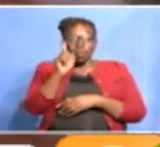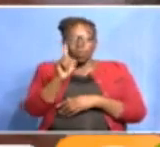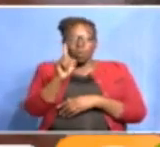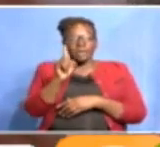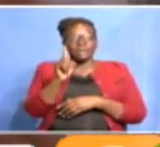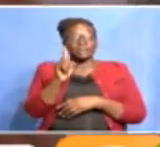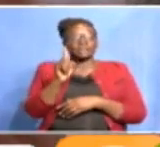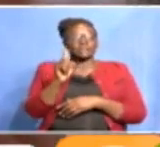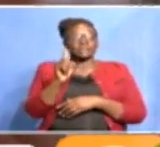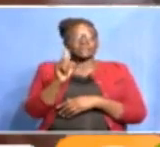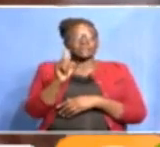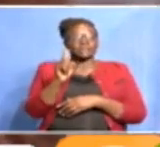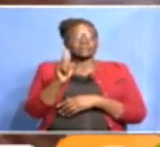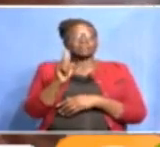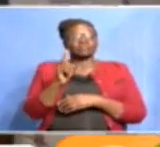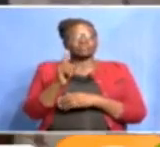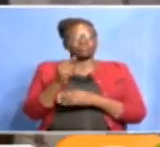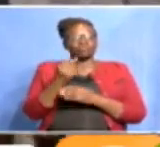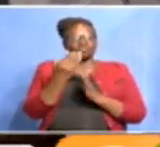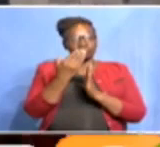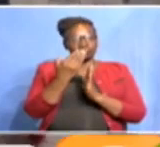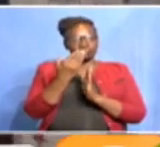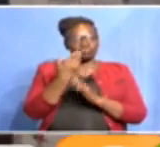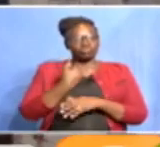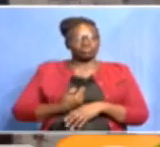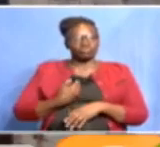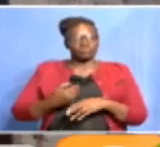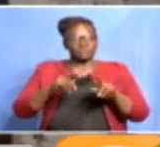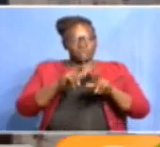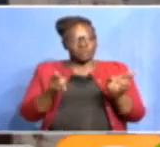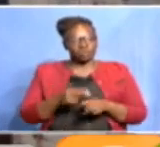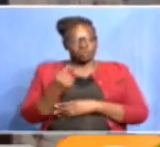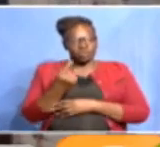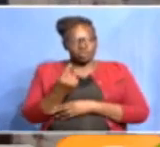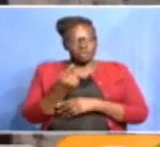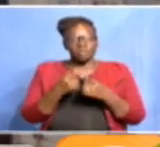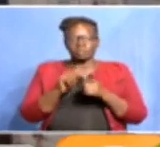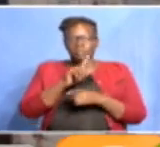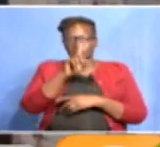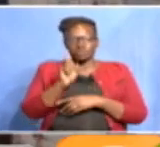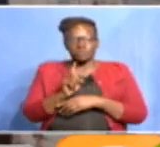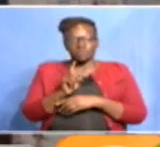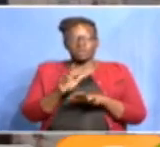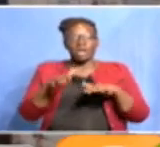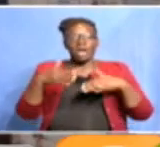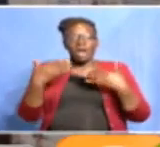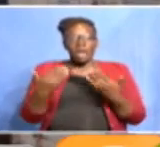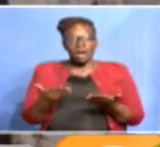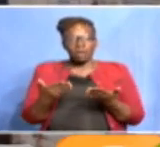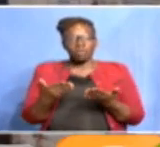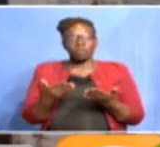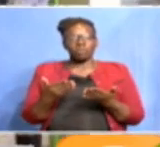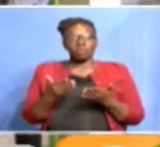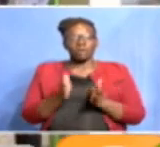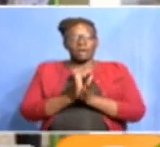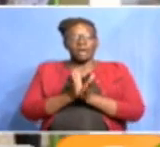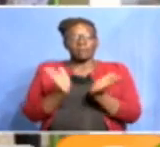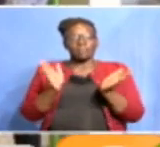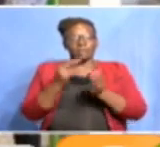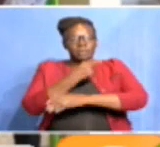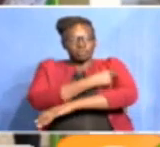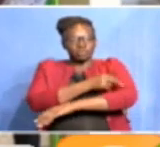operating theater. Swali ni je, ni vipi hospitali iliyo chini ya usimamizi wa kaunti ya